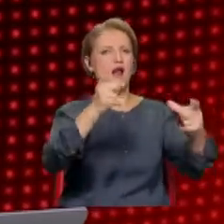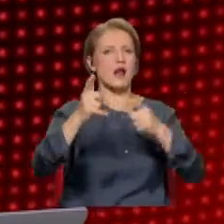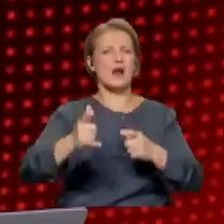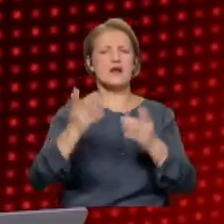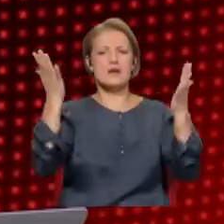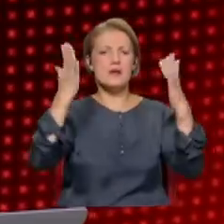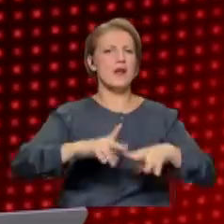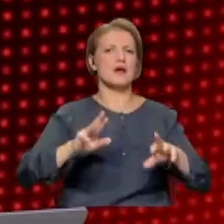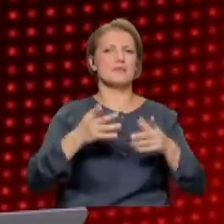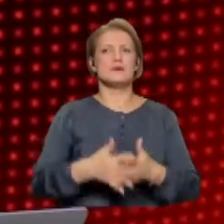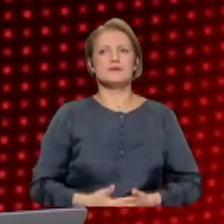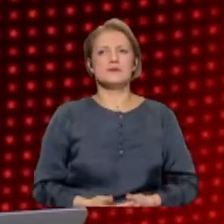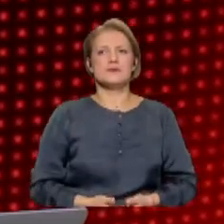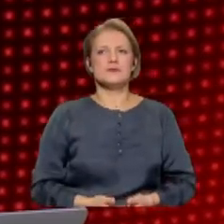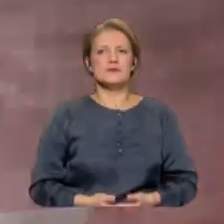yerleri enkaza dönüştü.